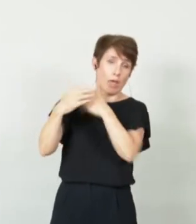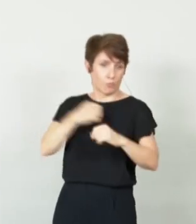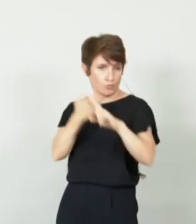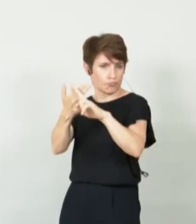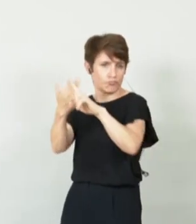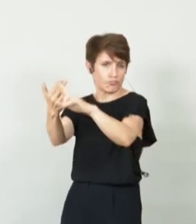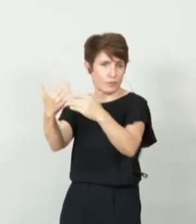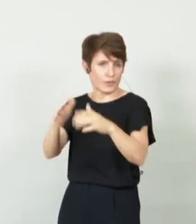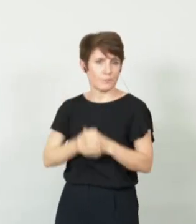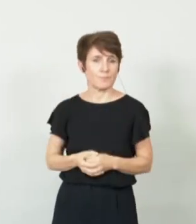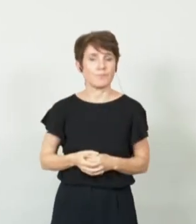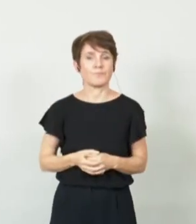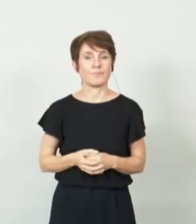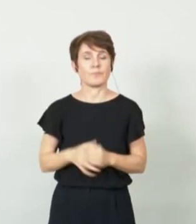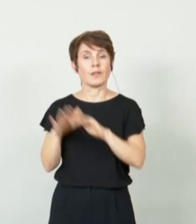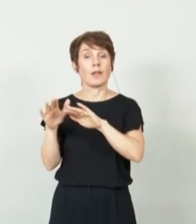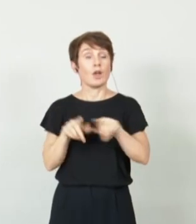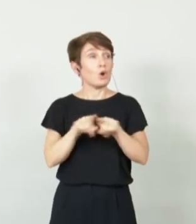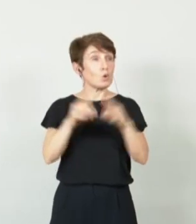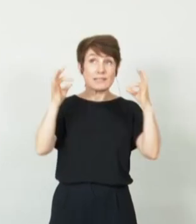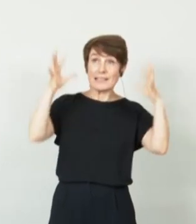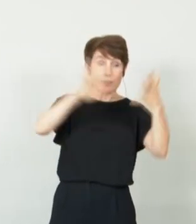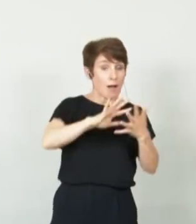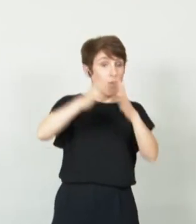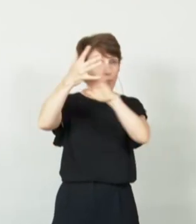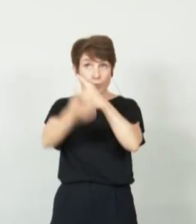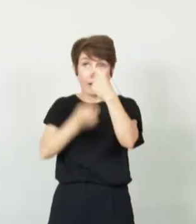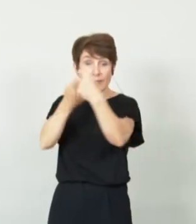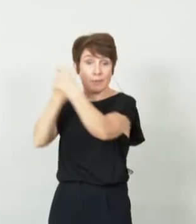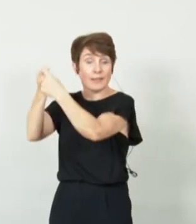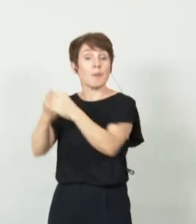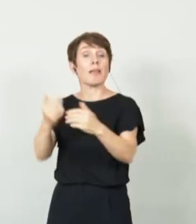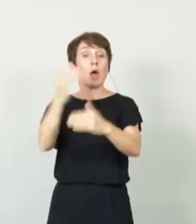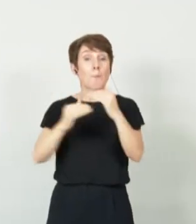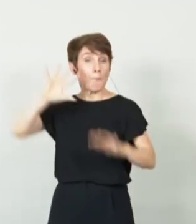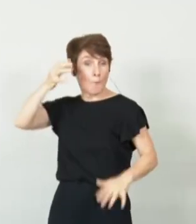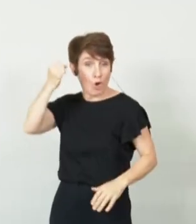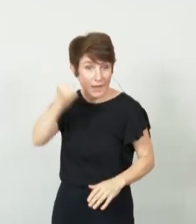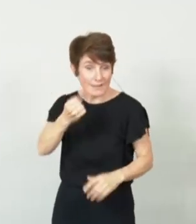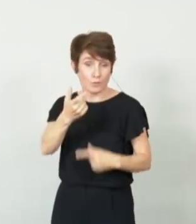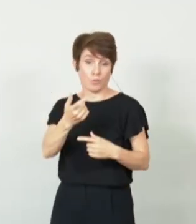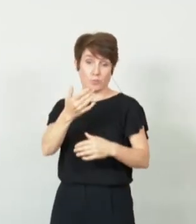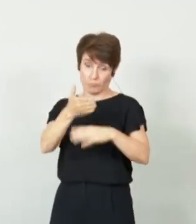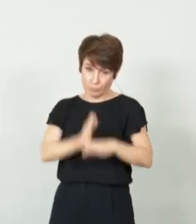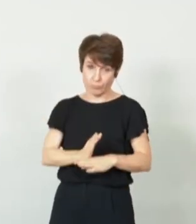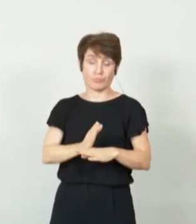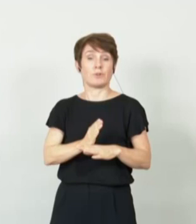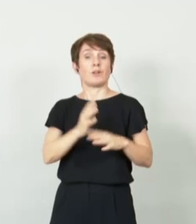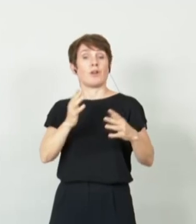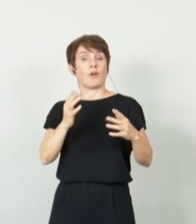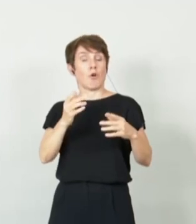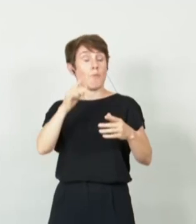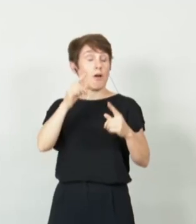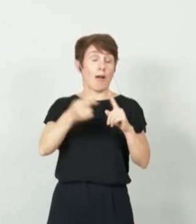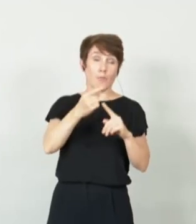sont aussi des programmes d'adaptation changement climatique plan canicule remis à jour études des îlots de chaleur urbain accès facilité